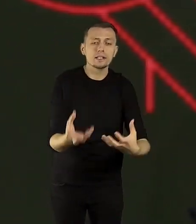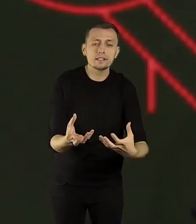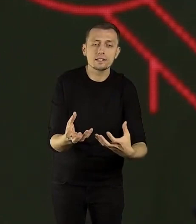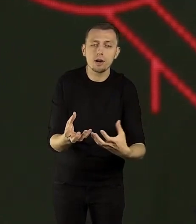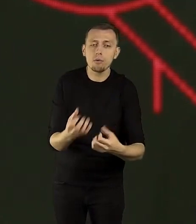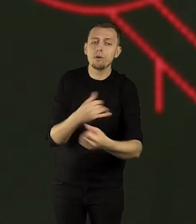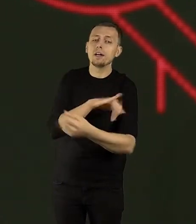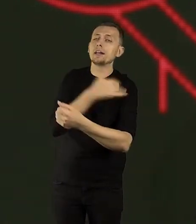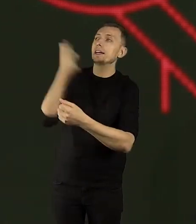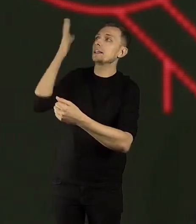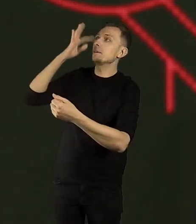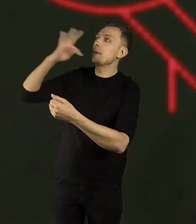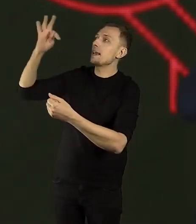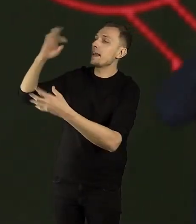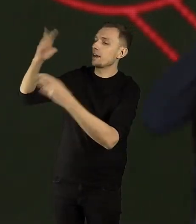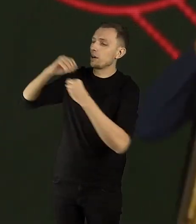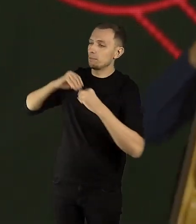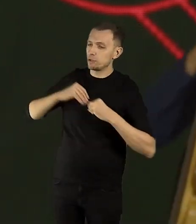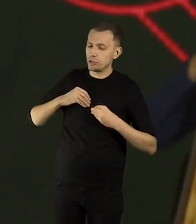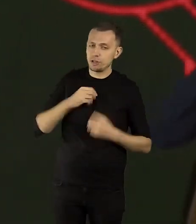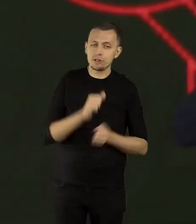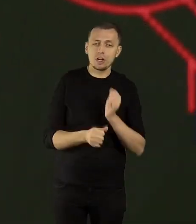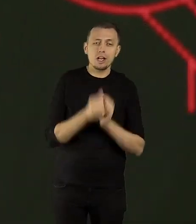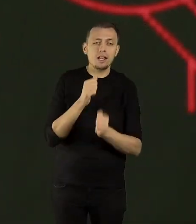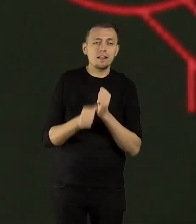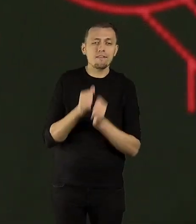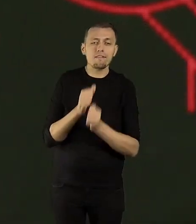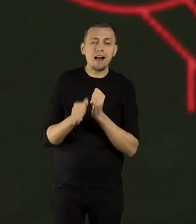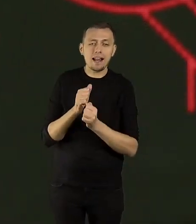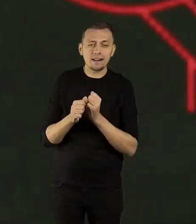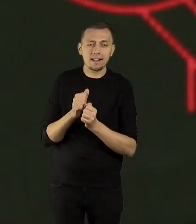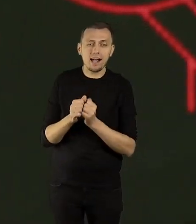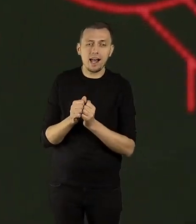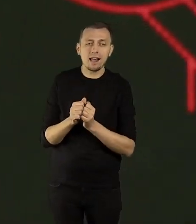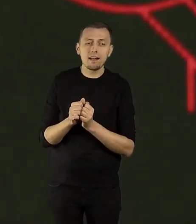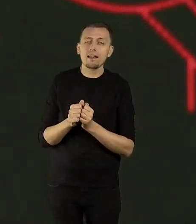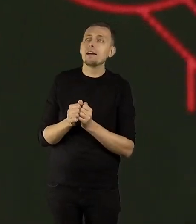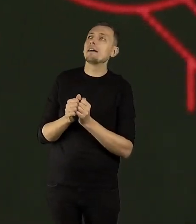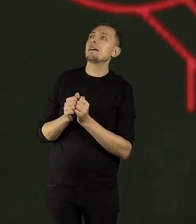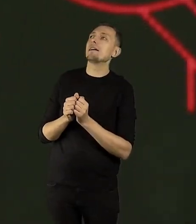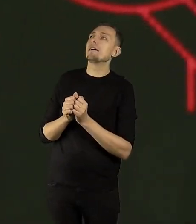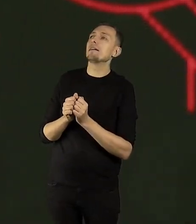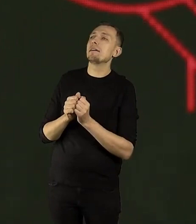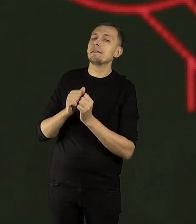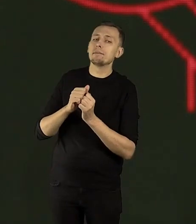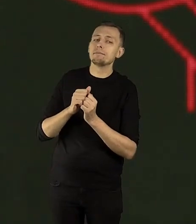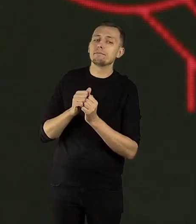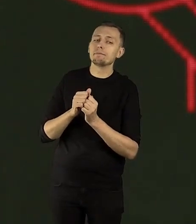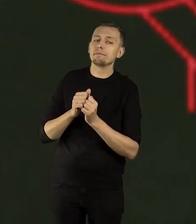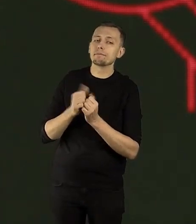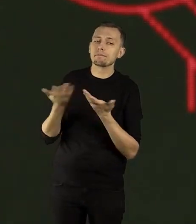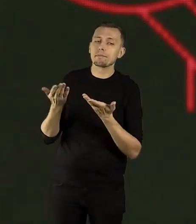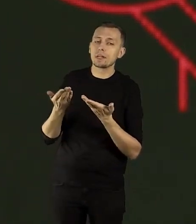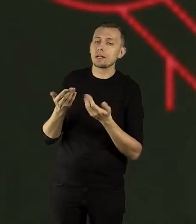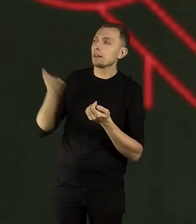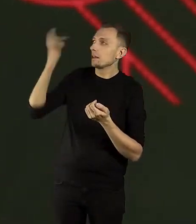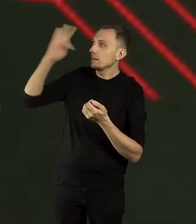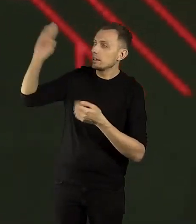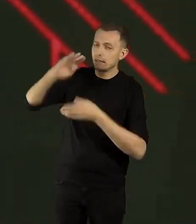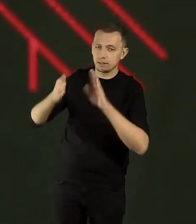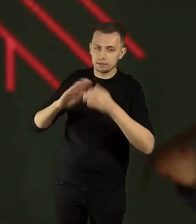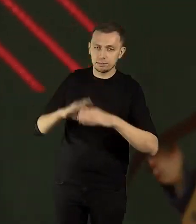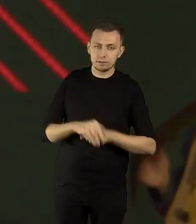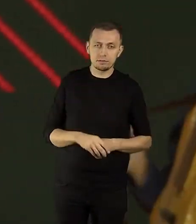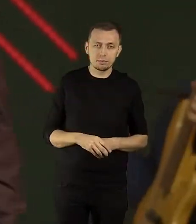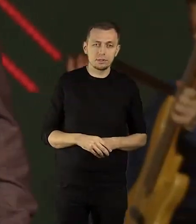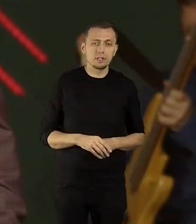Dlatego dołącz do Niego, dołącz do Jezusa, dołącz do Jego ludzi, dołącz do Jego rewolucji